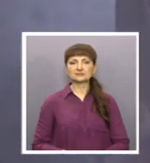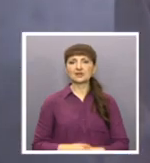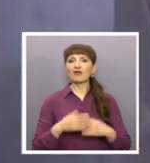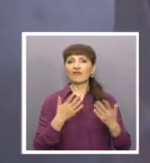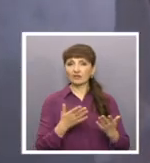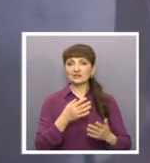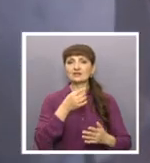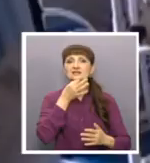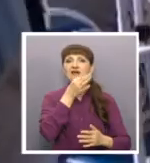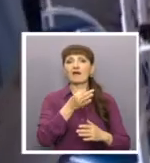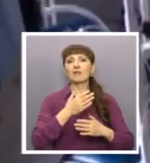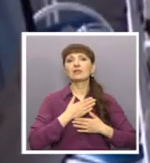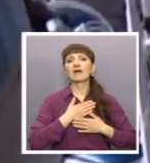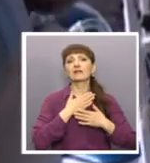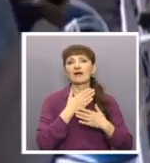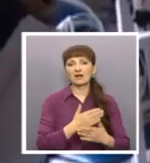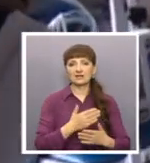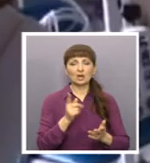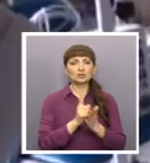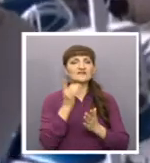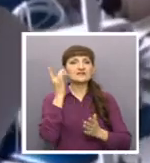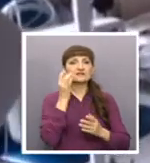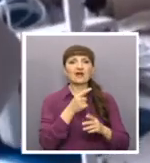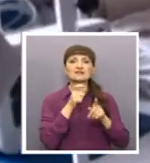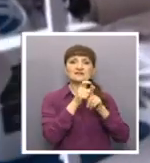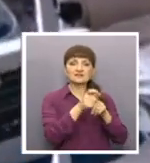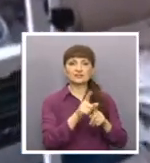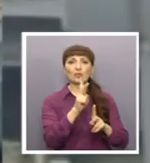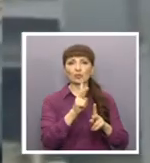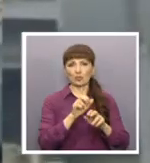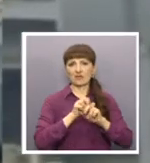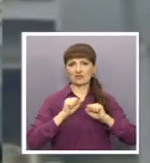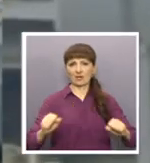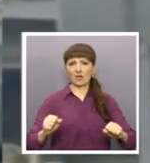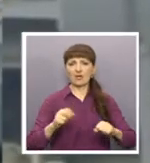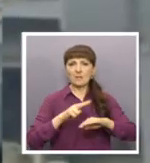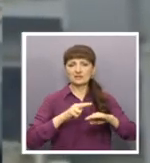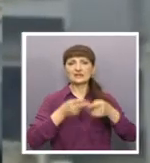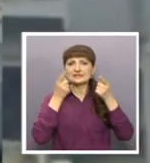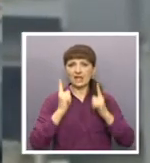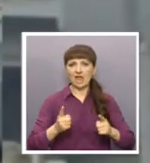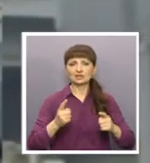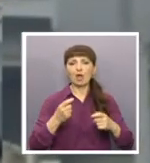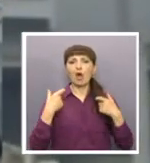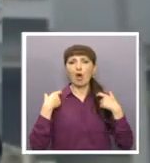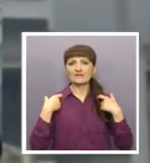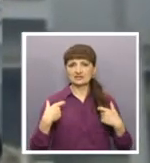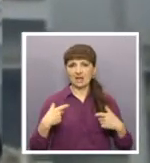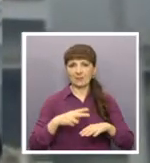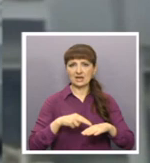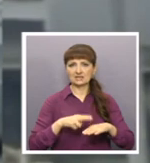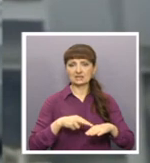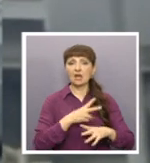Вот они слова благодарности, которые должны всегда звучать в адрес настоящих героев, настоящих стражей порядка, офицеров, полицейских, кто